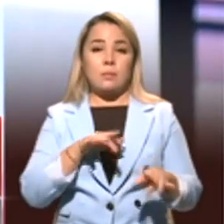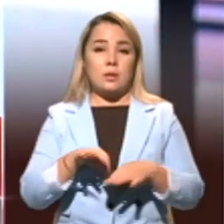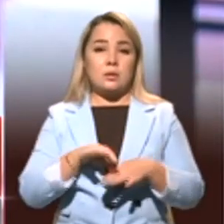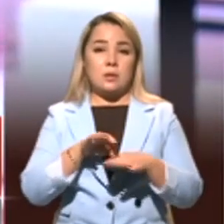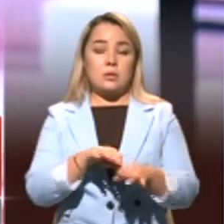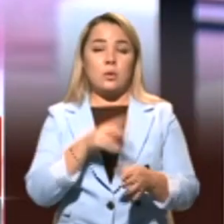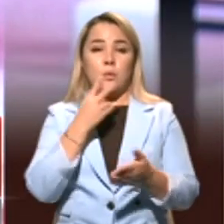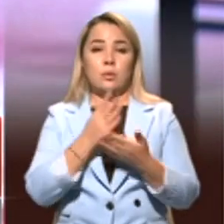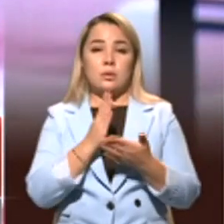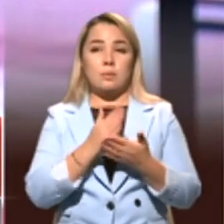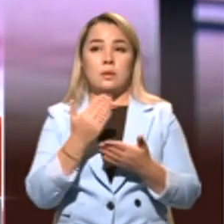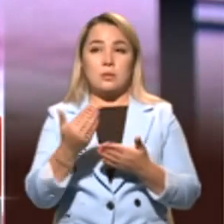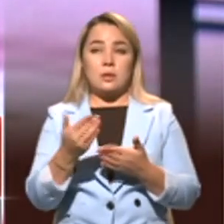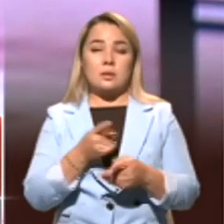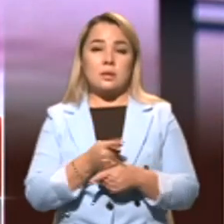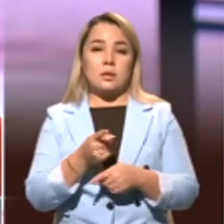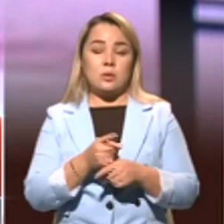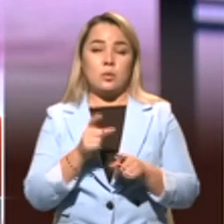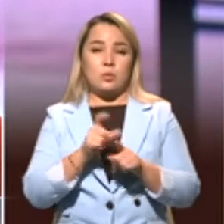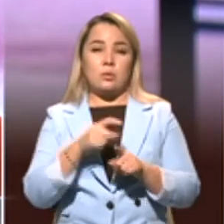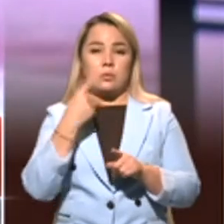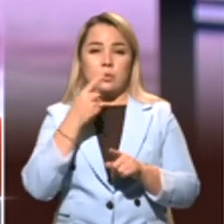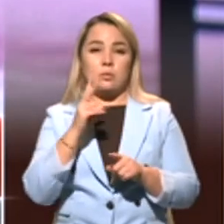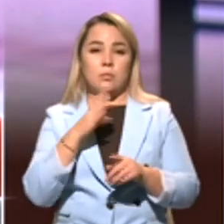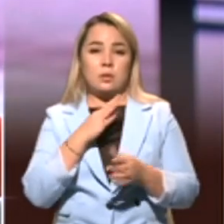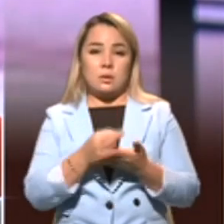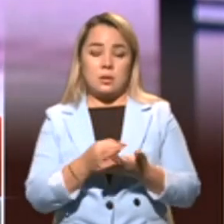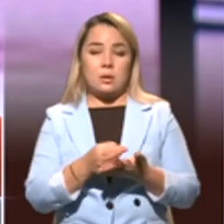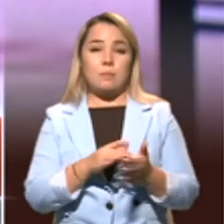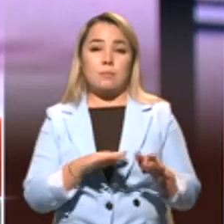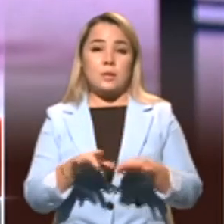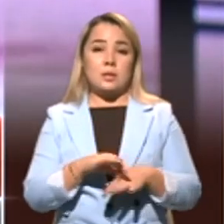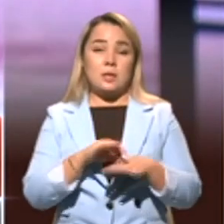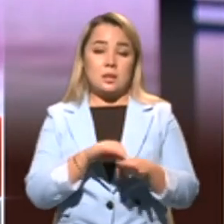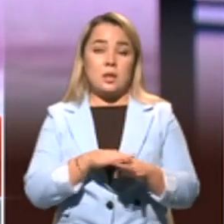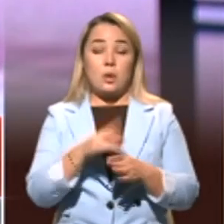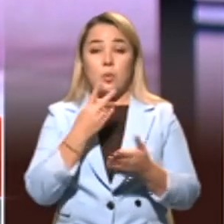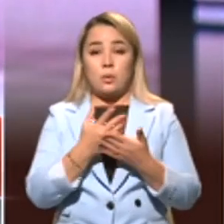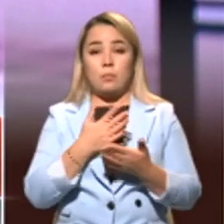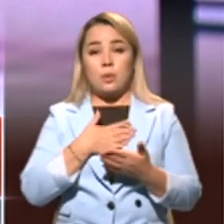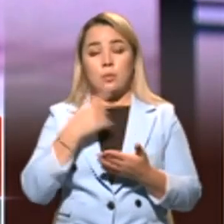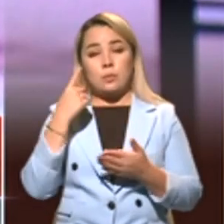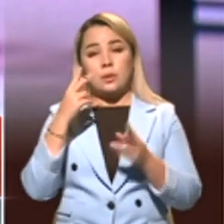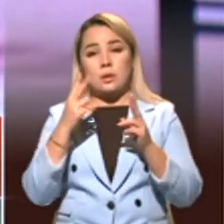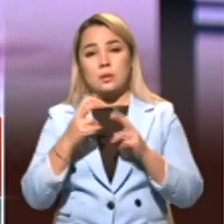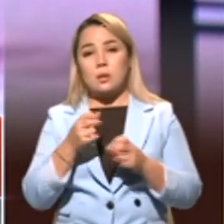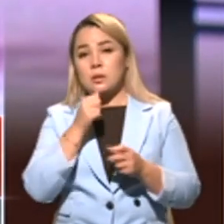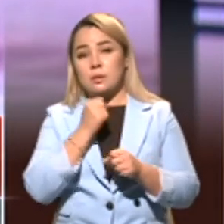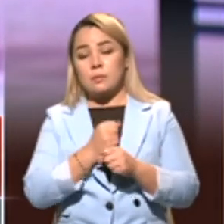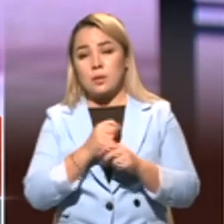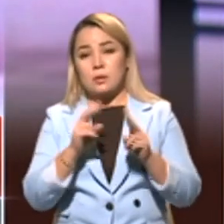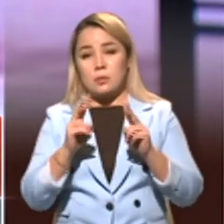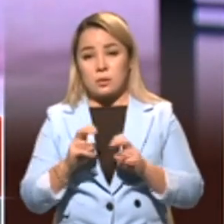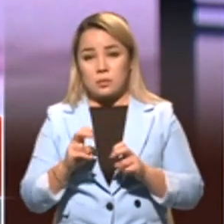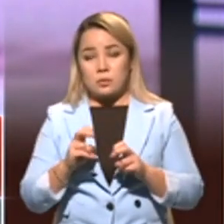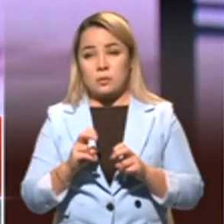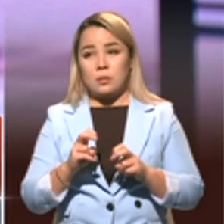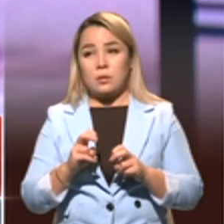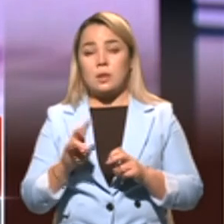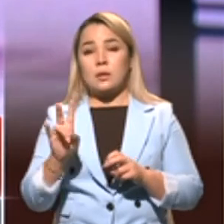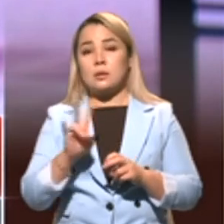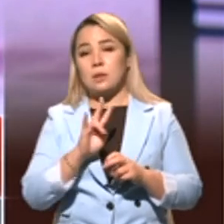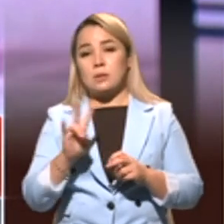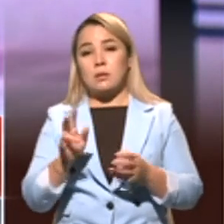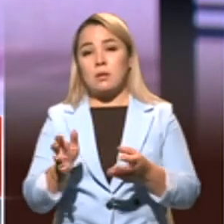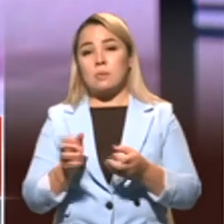деп көрсеткенді, енді ол критикаға айтқан түрі ғой, миссионерлік деп көрсеткен, сосын менің бір өзім зерттеуім бар. Христиан